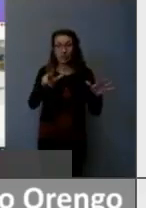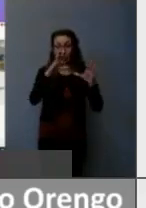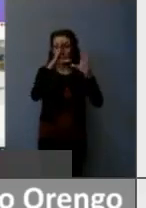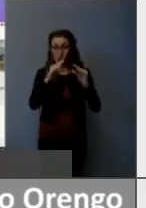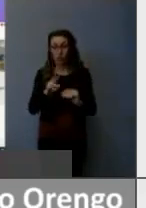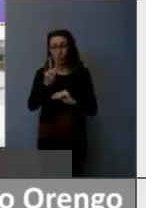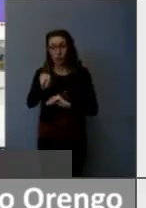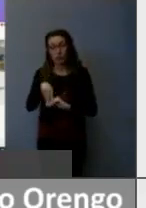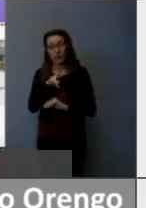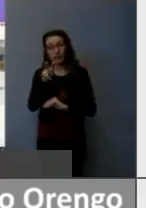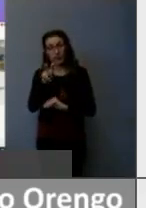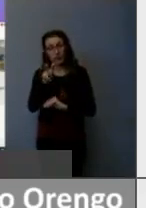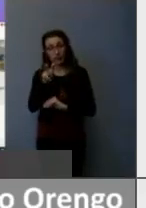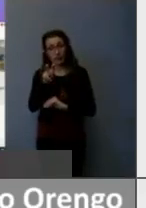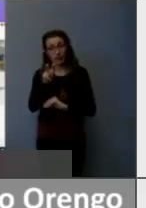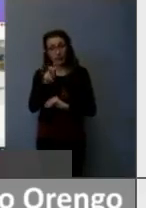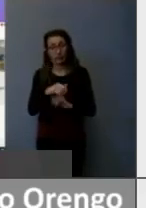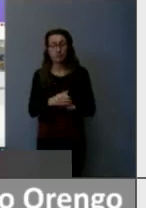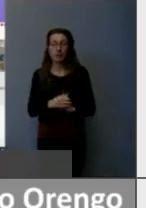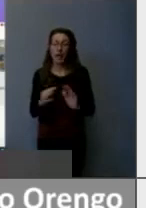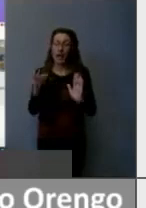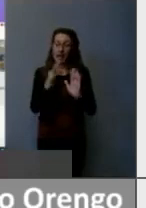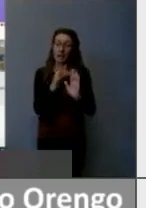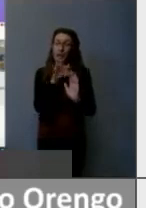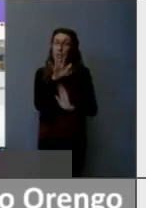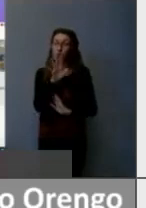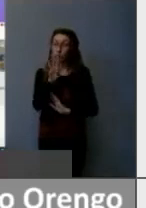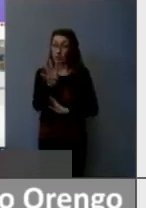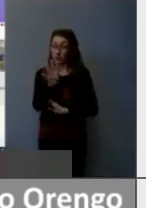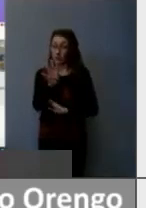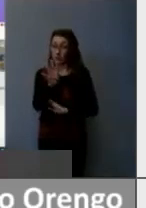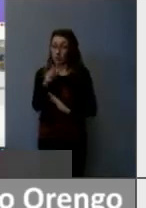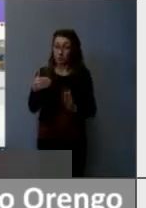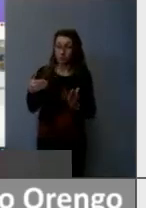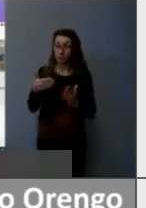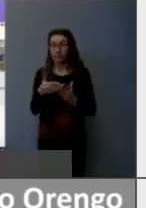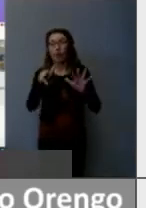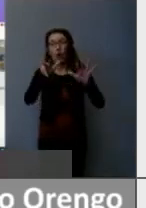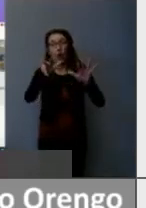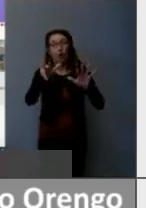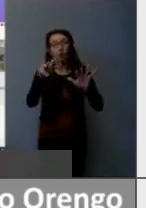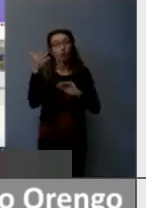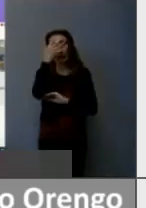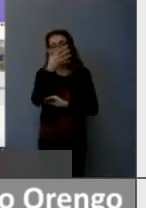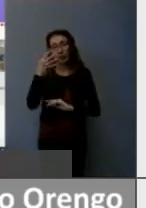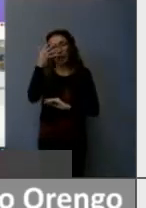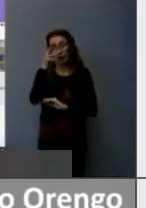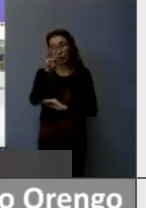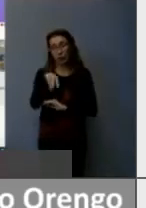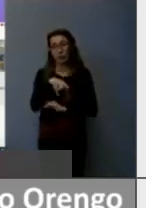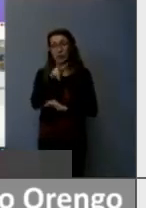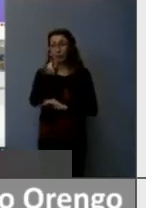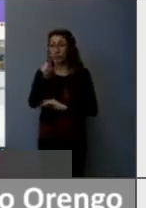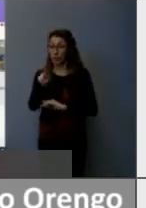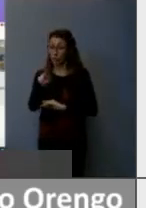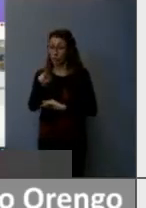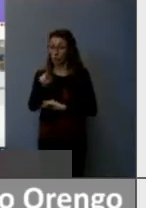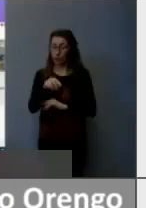2020. Articolo 54 dell'8 febbraio 2021.